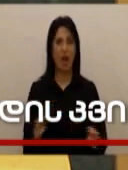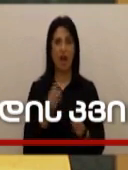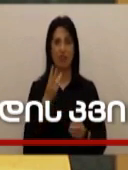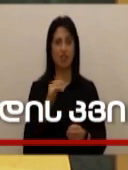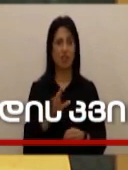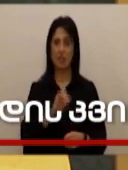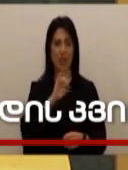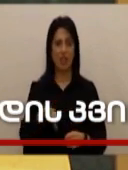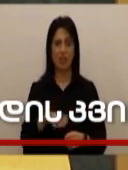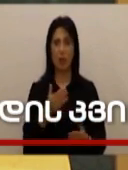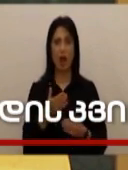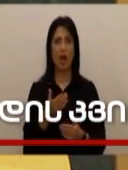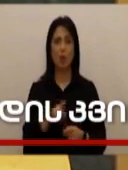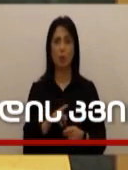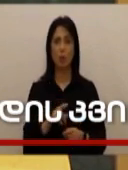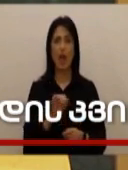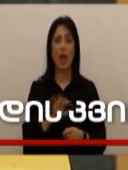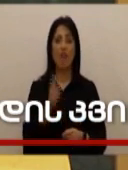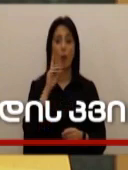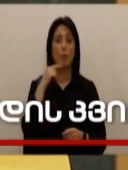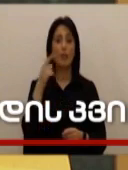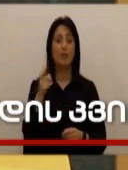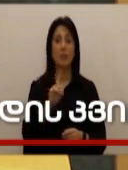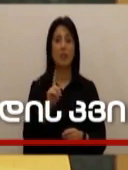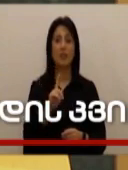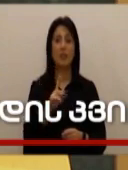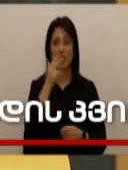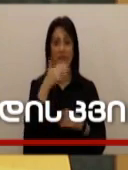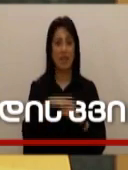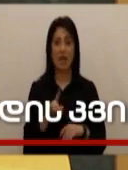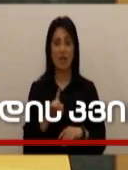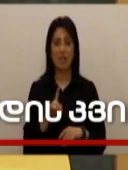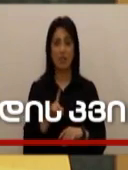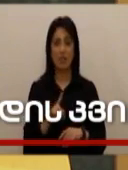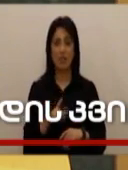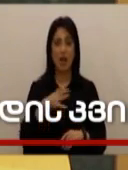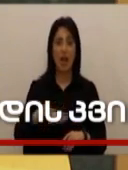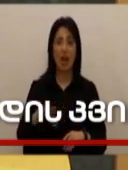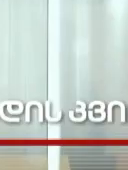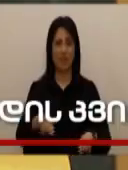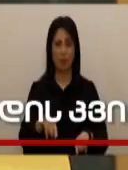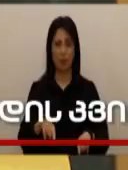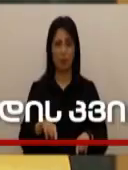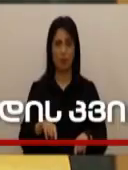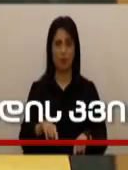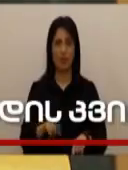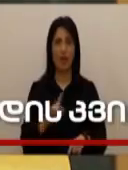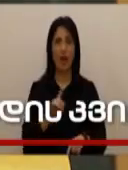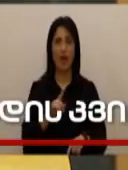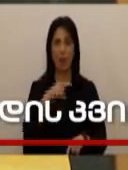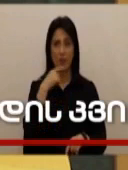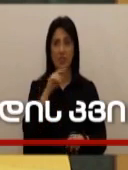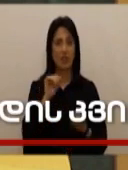არავითარი შანსი არ ექნებოდა არათუ ზოგადად ევროპერსპექტივის, ევროკავშირის ინტეგრაციის. ქვეყანა აღარ გვექნებოდა მეგობრები. ხა რამაძლევს ამ